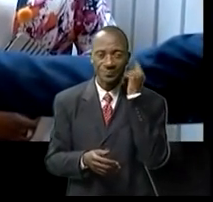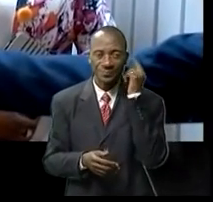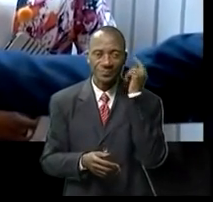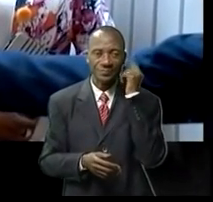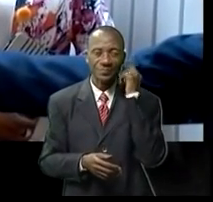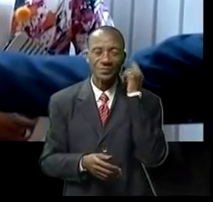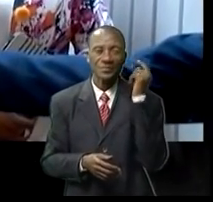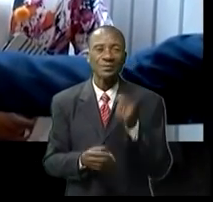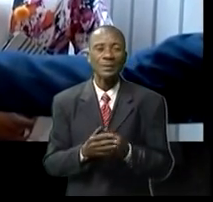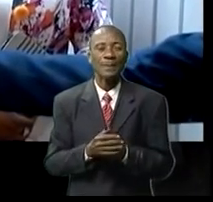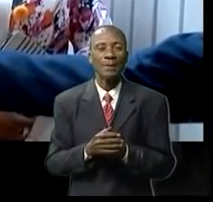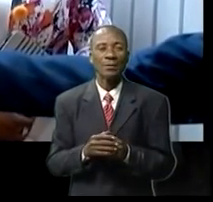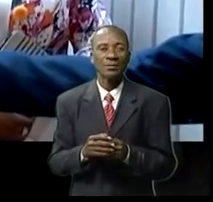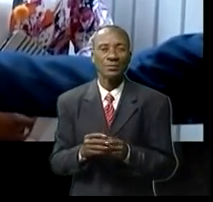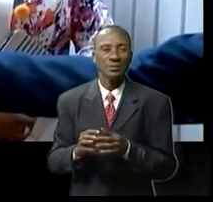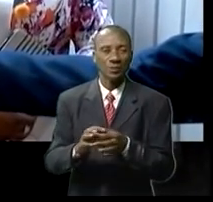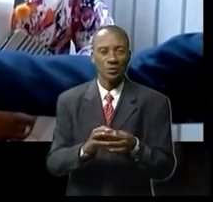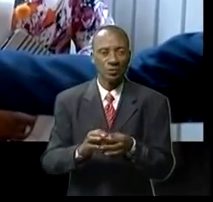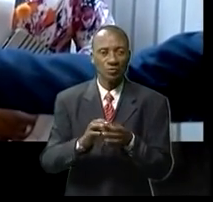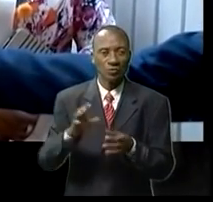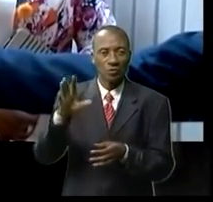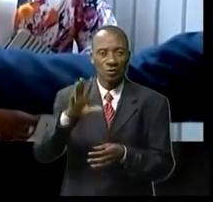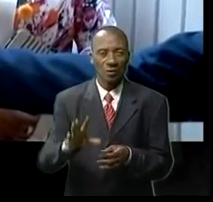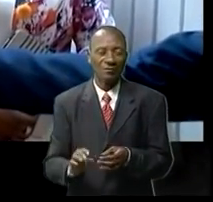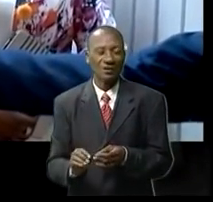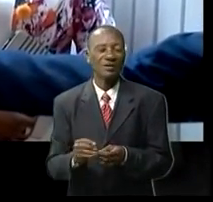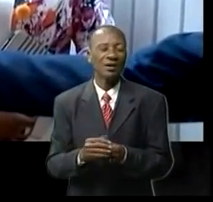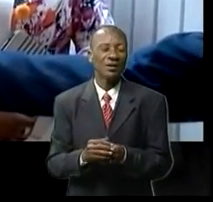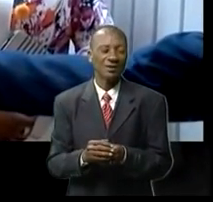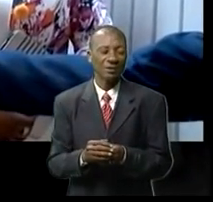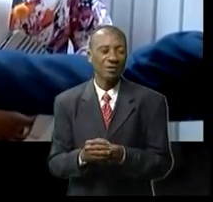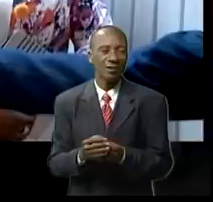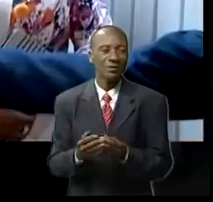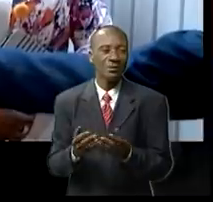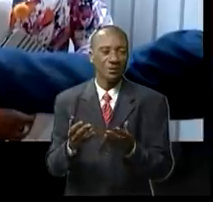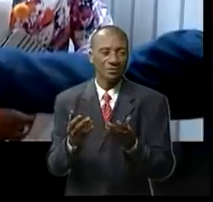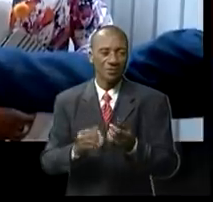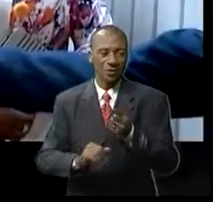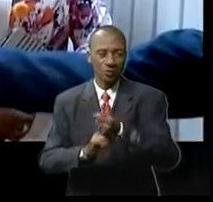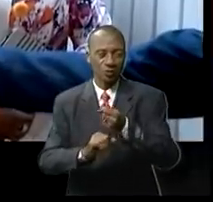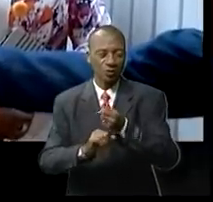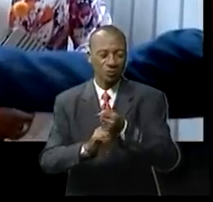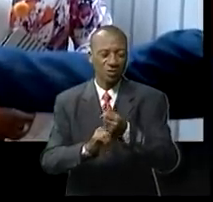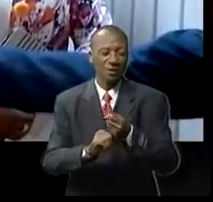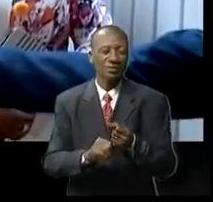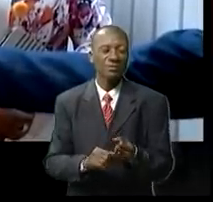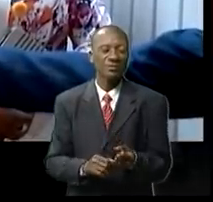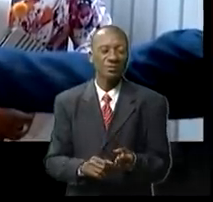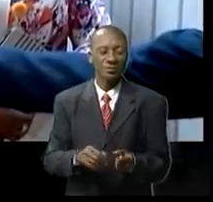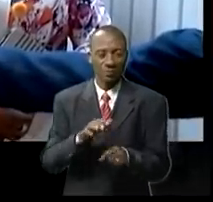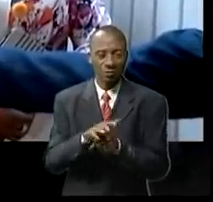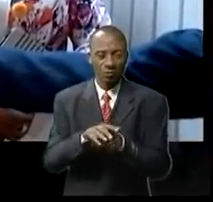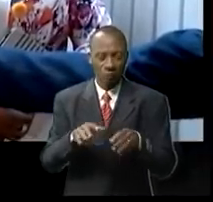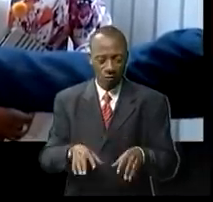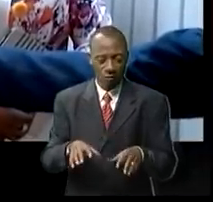exprimé son solidarité et soutien au gouvernement et au peuple face à des conséquences humanitaires